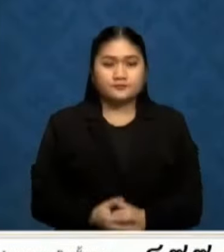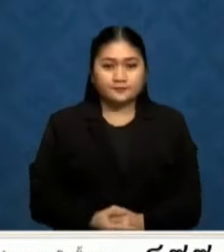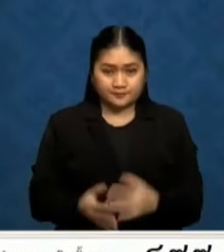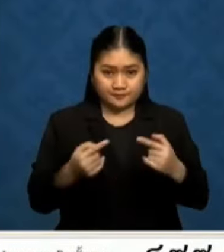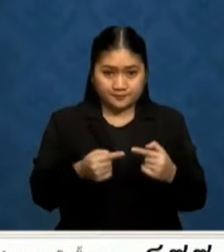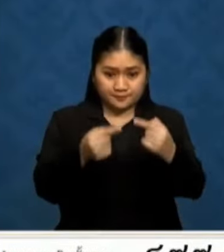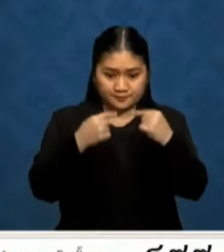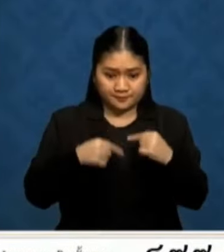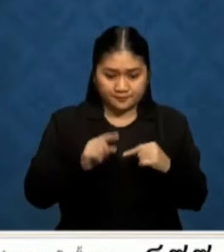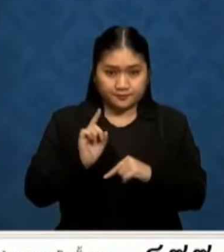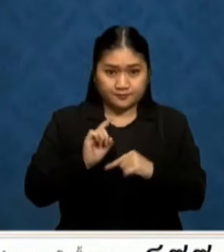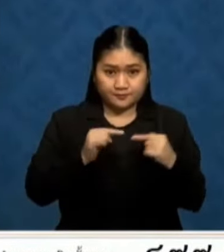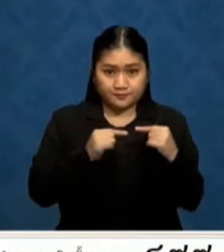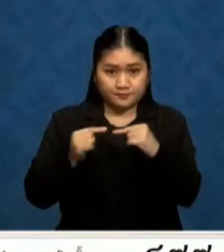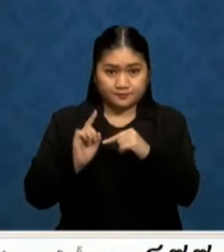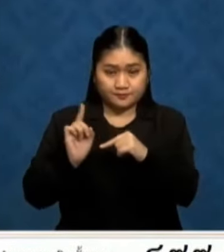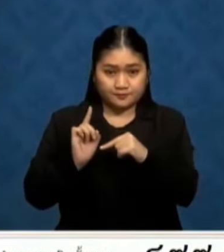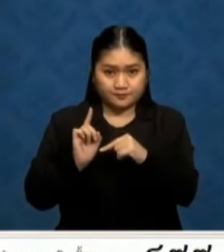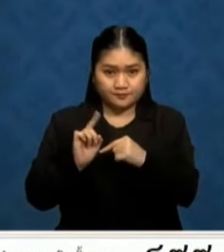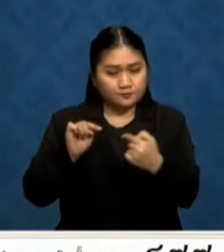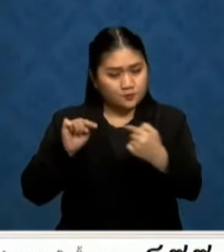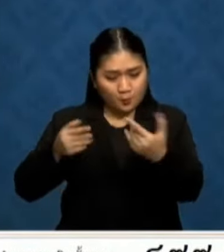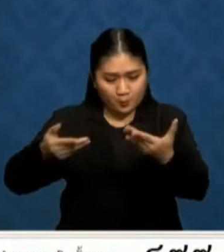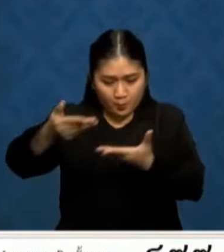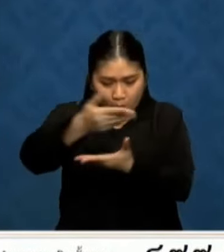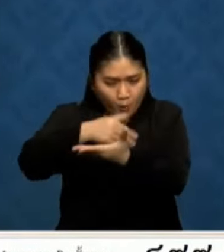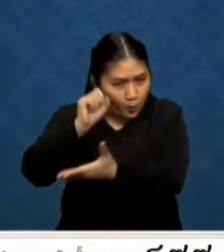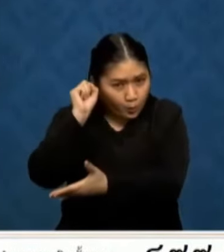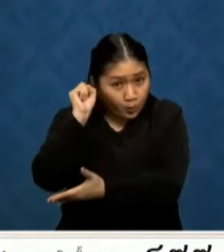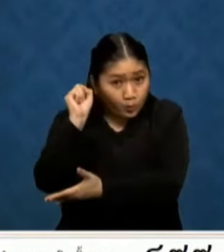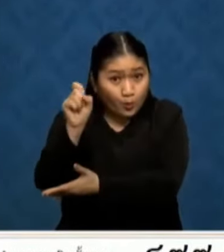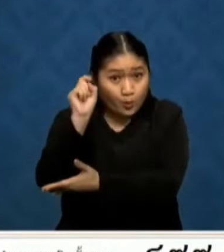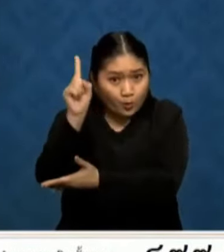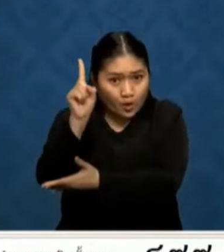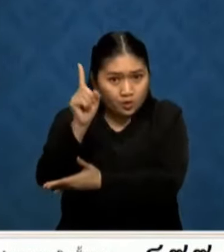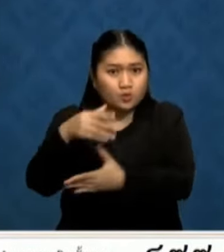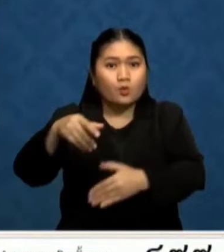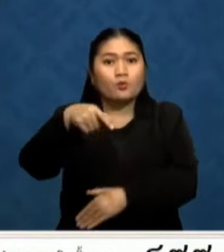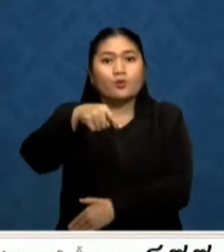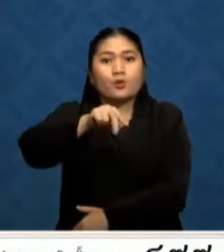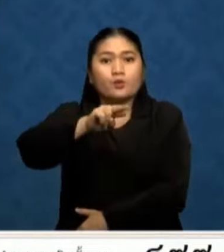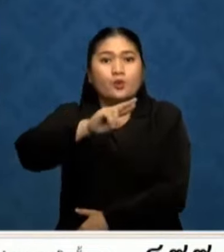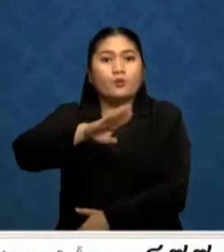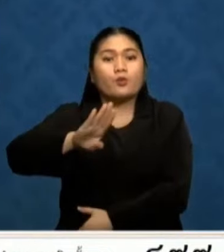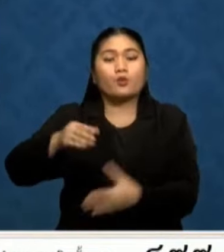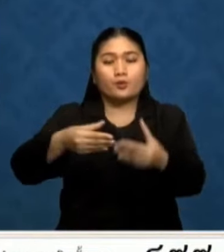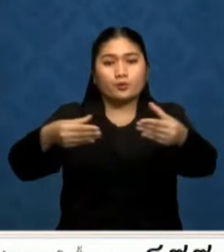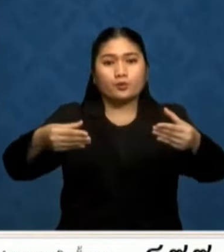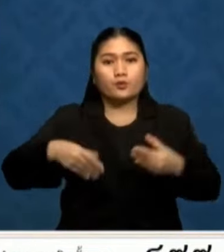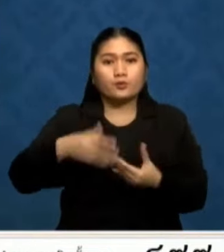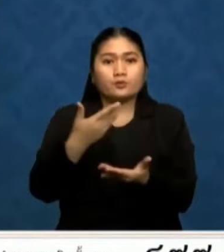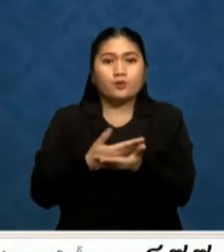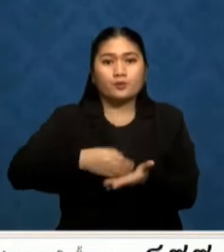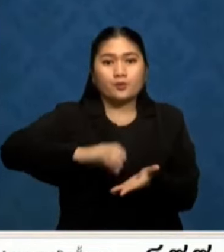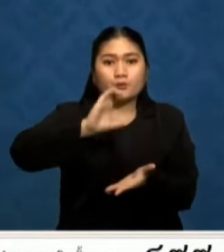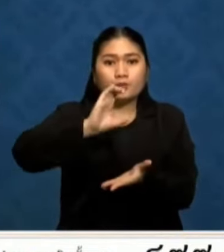ต่ไปเป็นการพี่นาเรื่องด่วน ร่างพระบัญญาติงบประมาณประจำปี